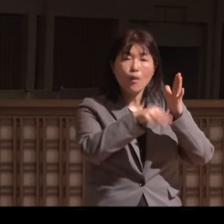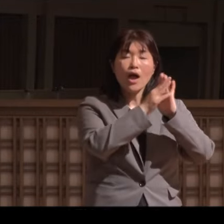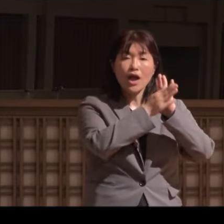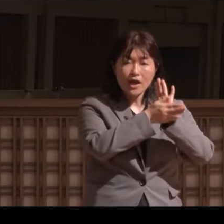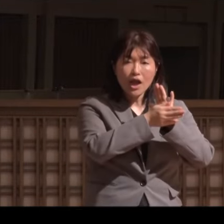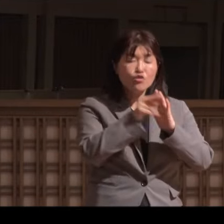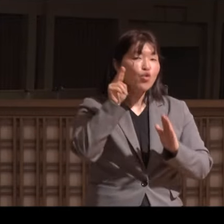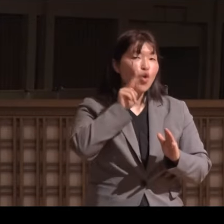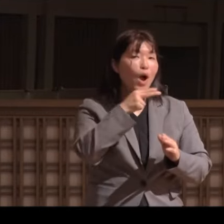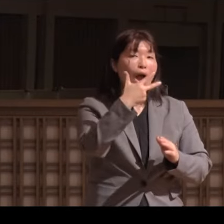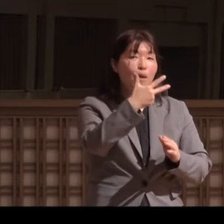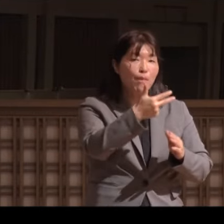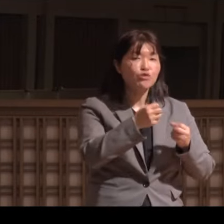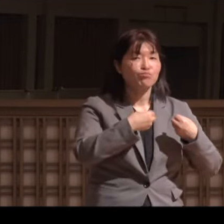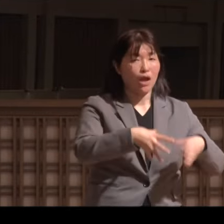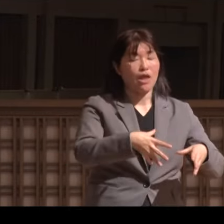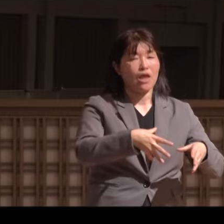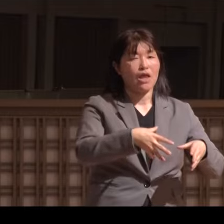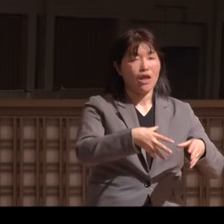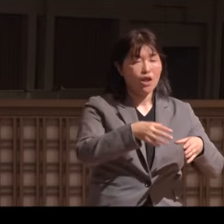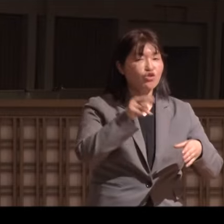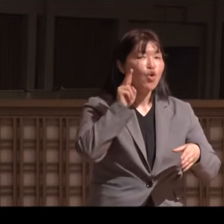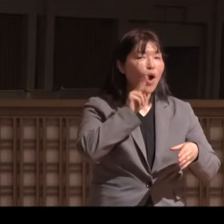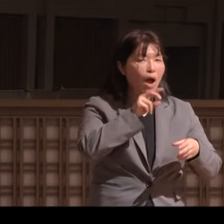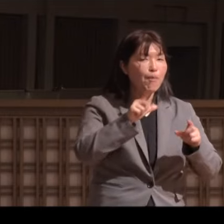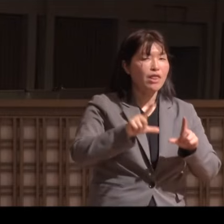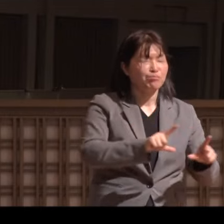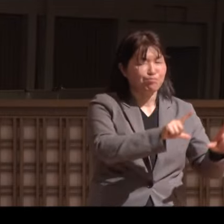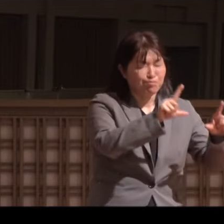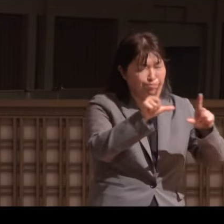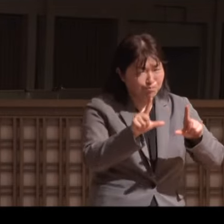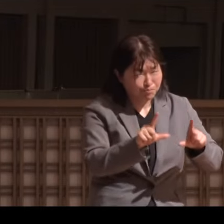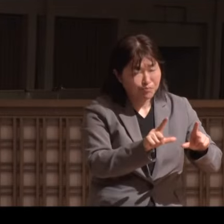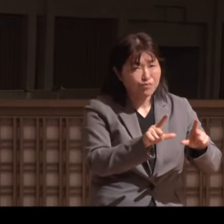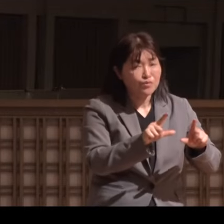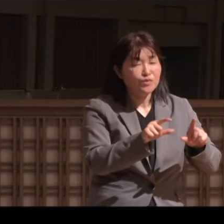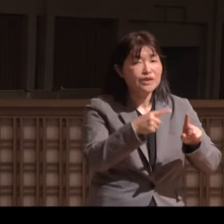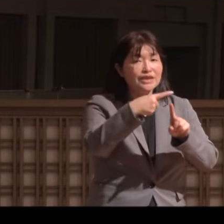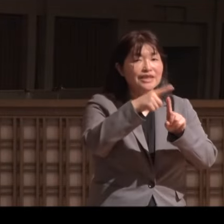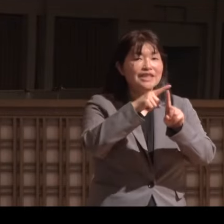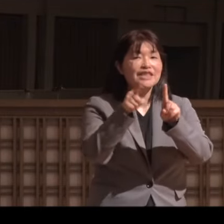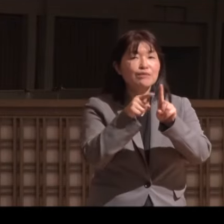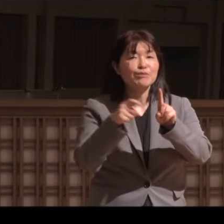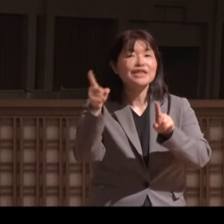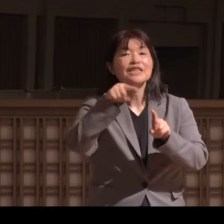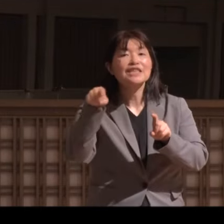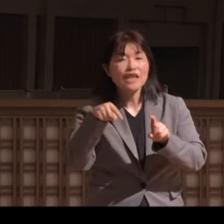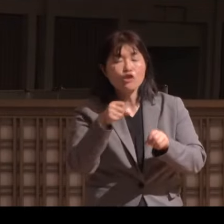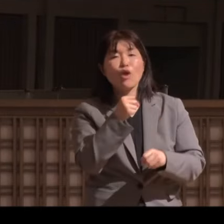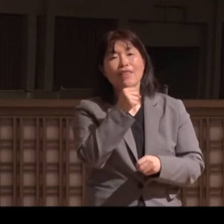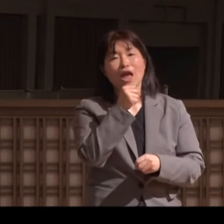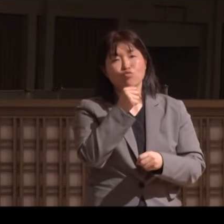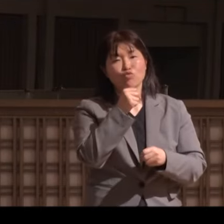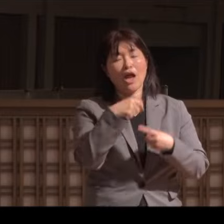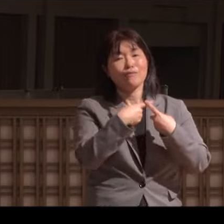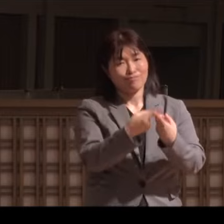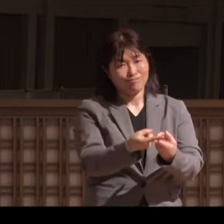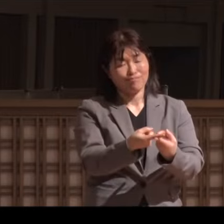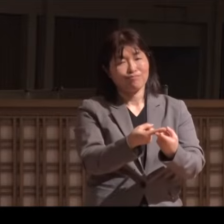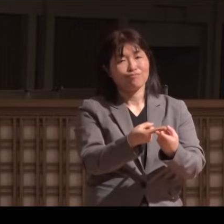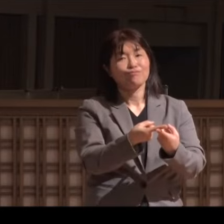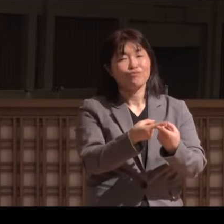市の出身でそこから20年以上横浜で育ってきましたその後TBSのアナウンサーになったということであの東京